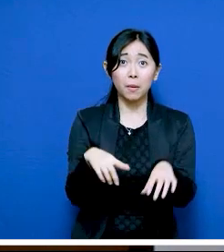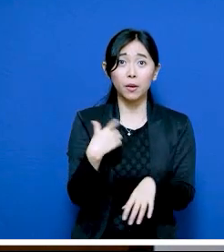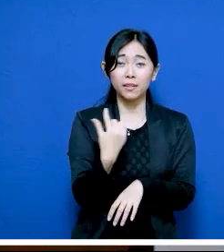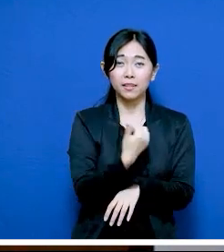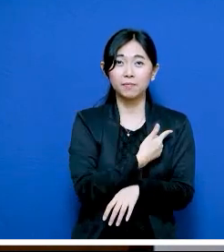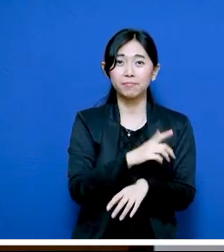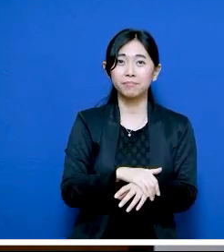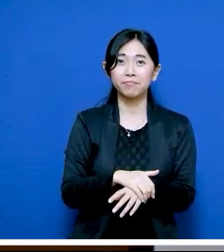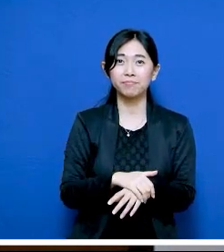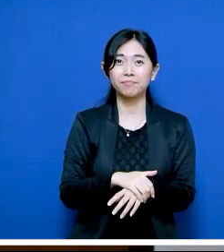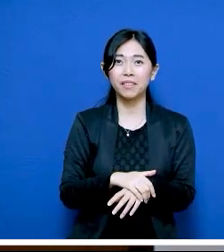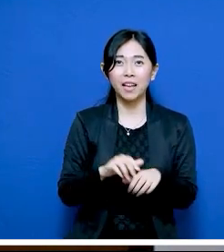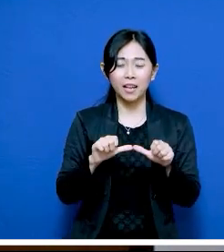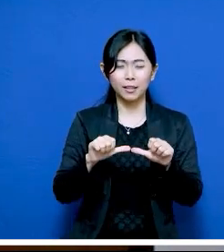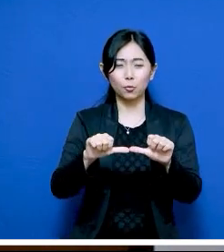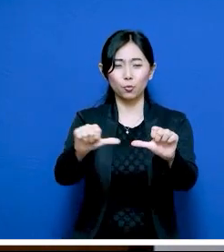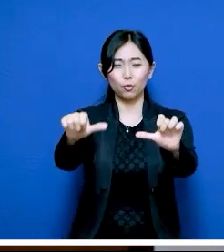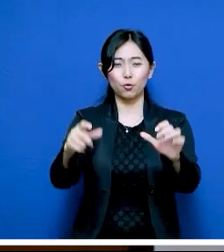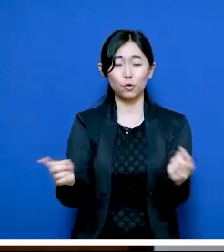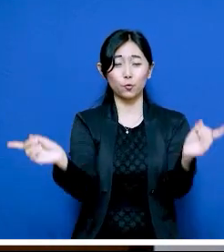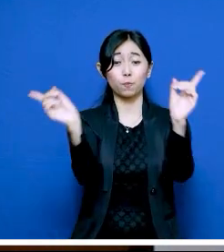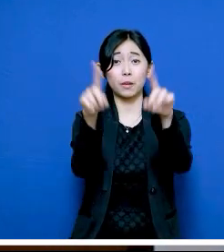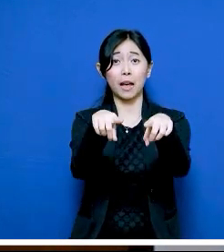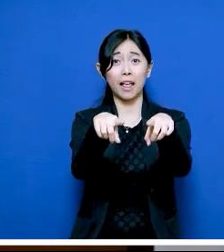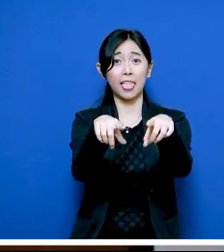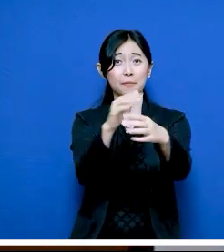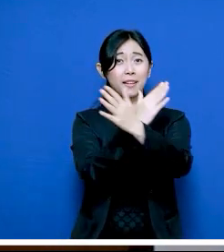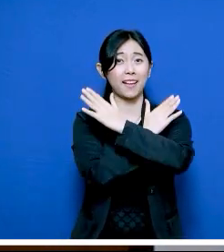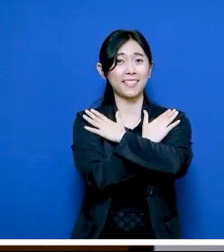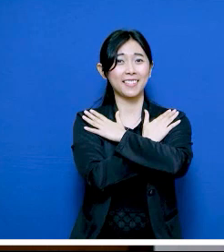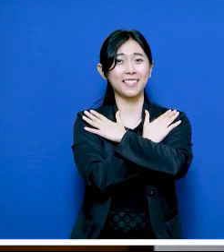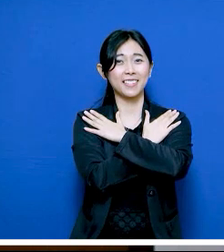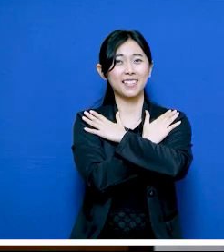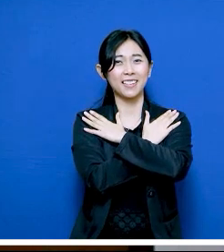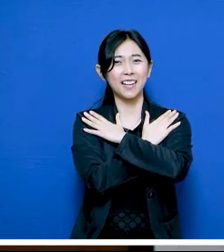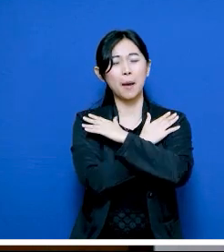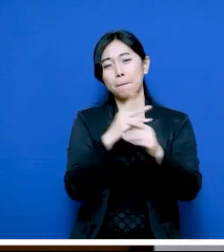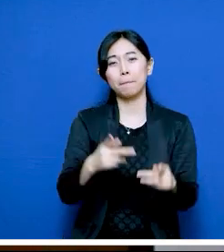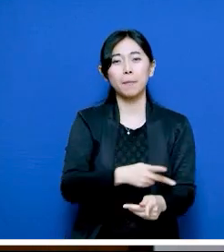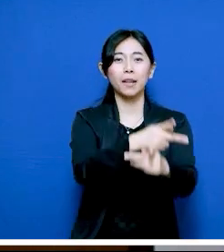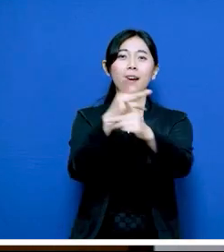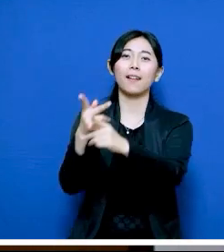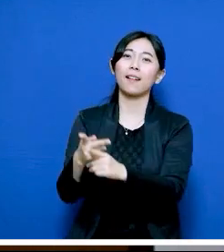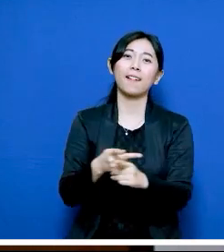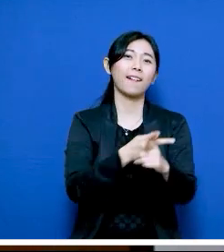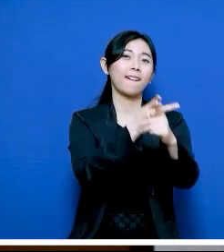kita untuk terus mengalami kasih dan